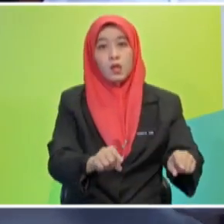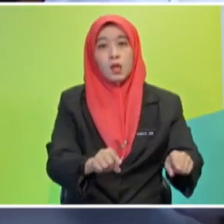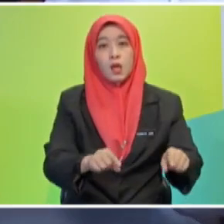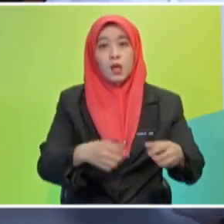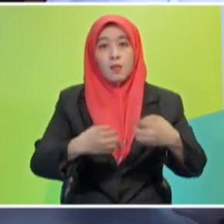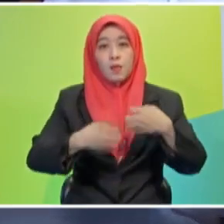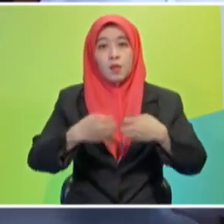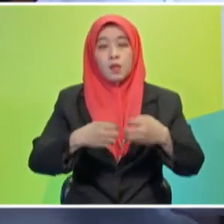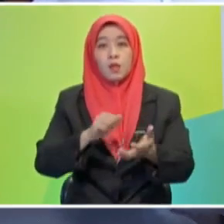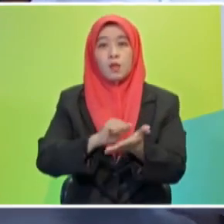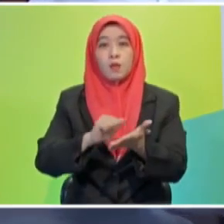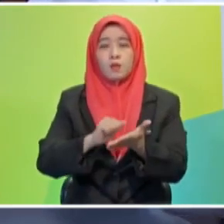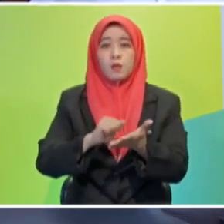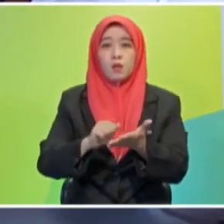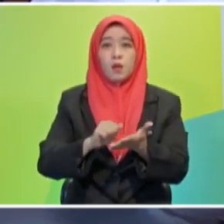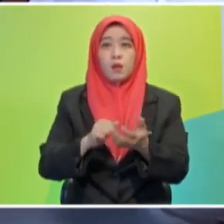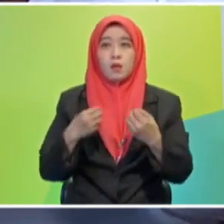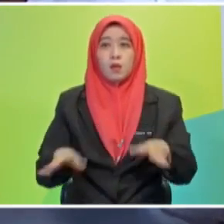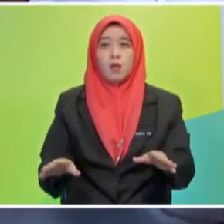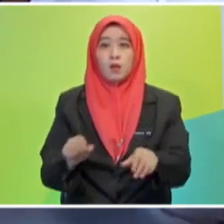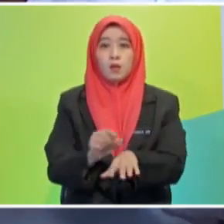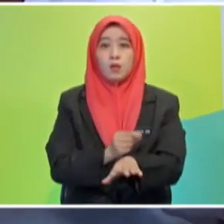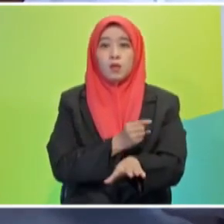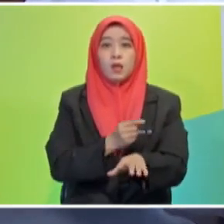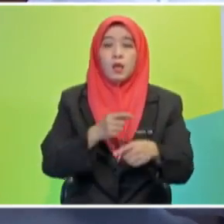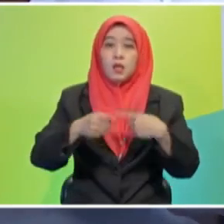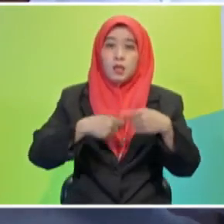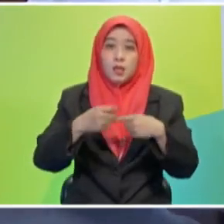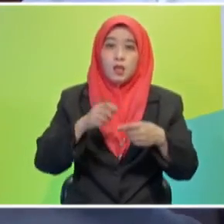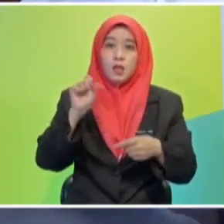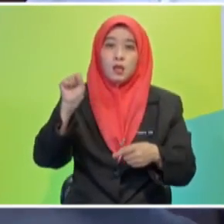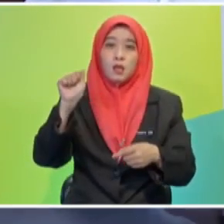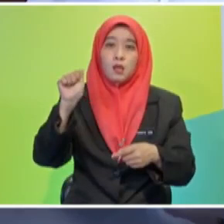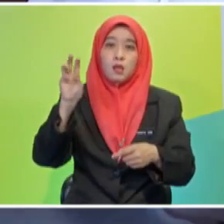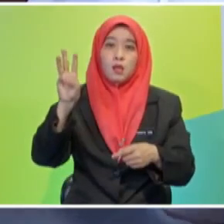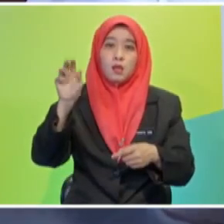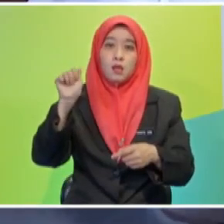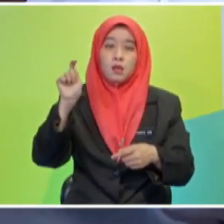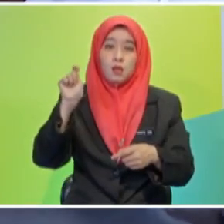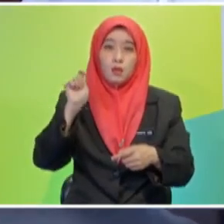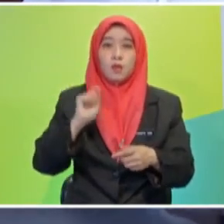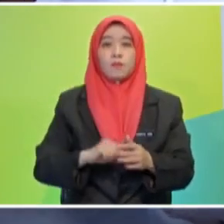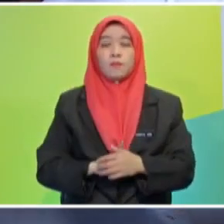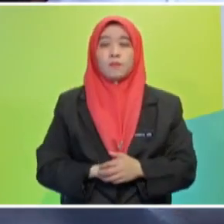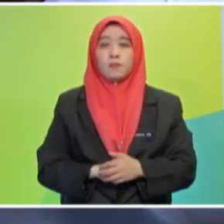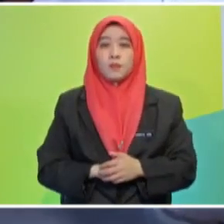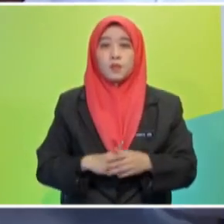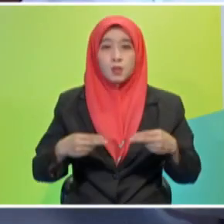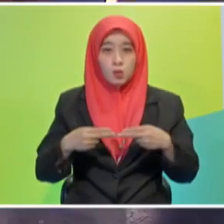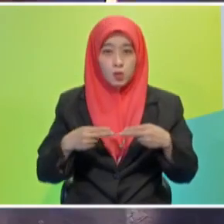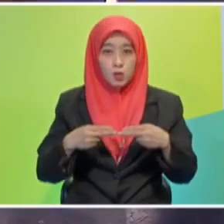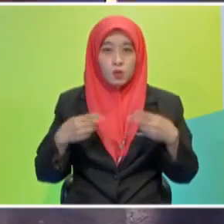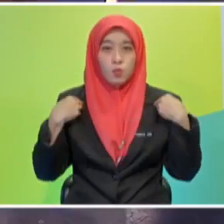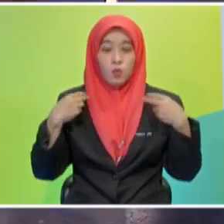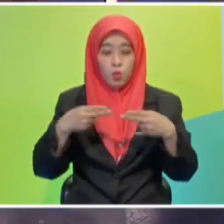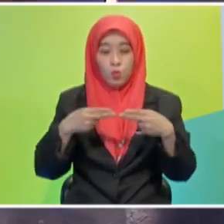dihubungkan dengan motor menggunakan tali sawat. Ya, jadi takal ni berhubung dengan motor dan tali